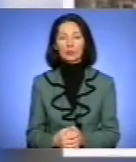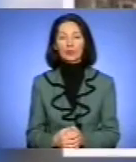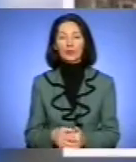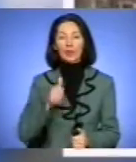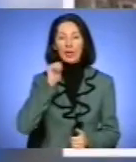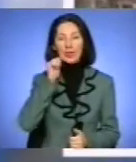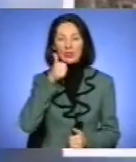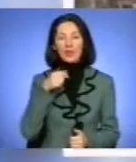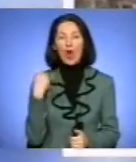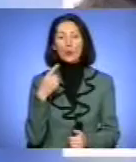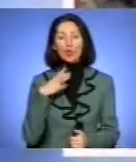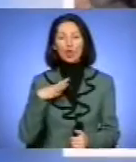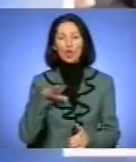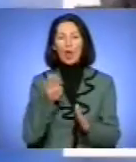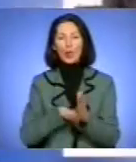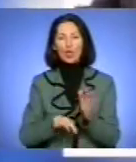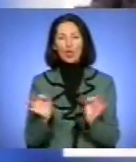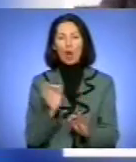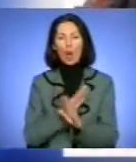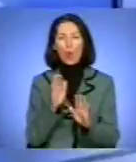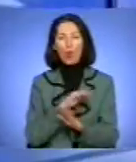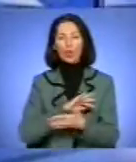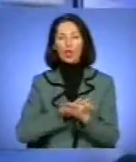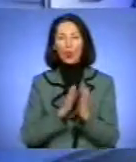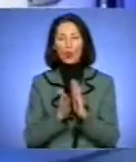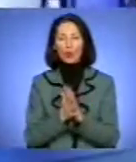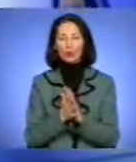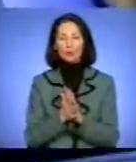Завтра в області очікується погіршення погодних умов.